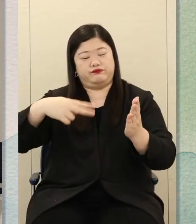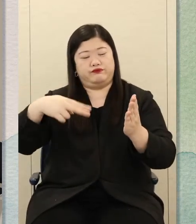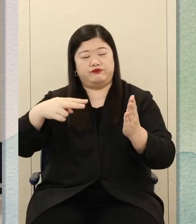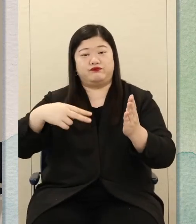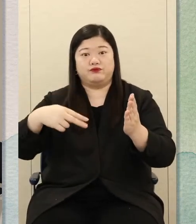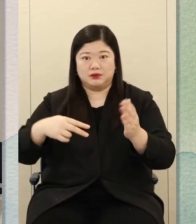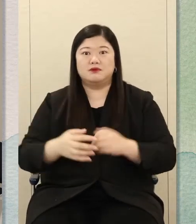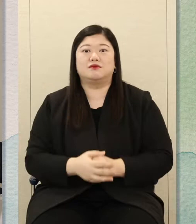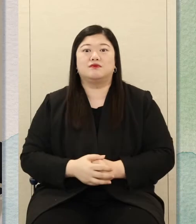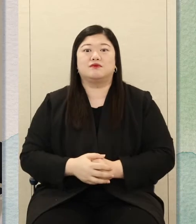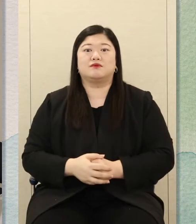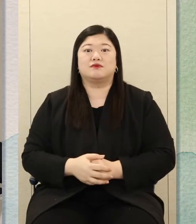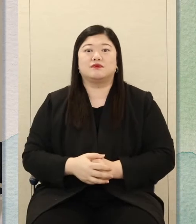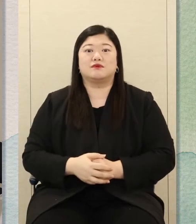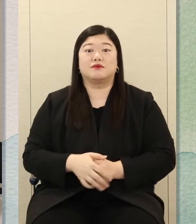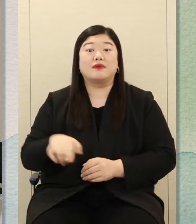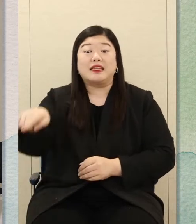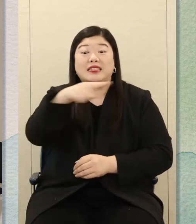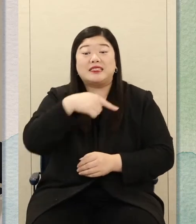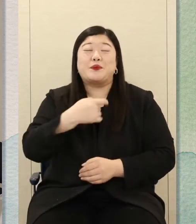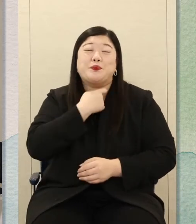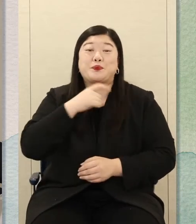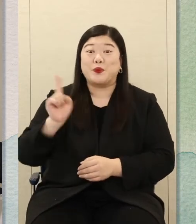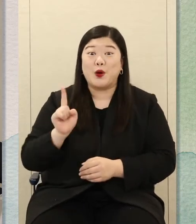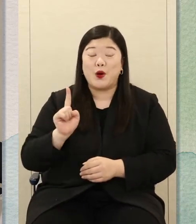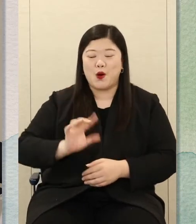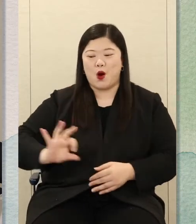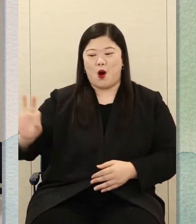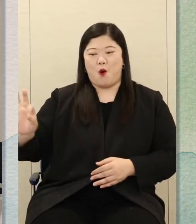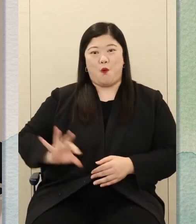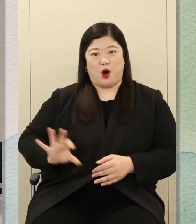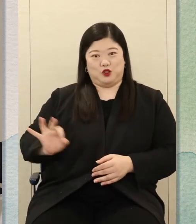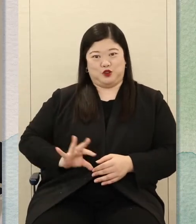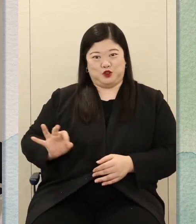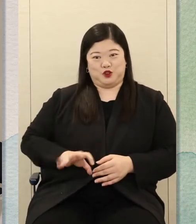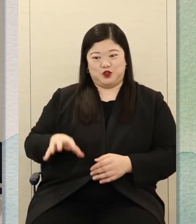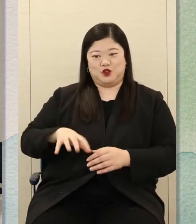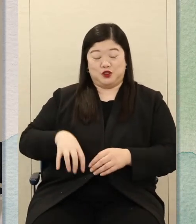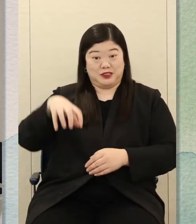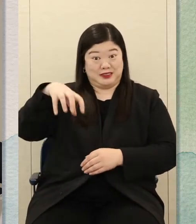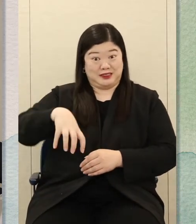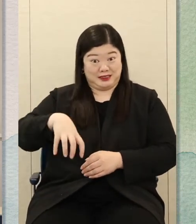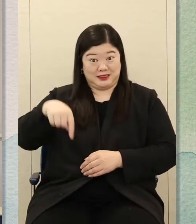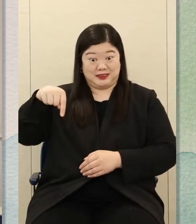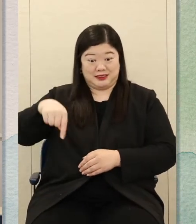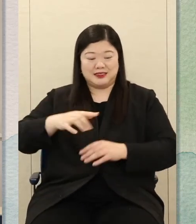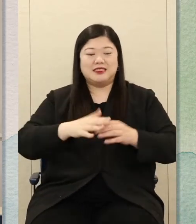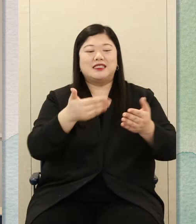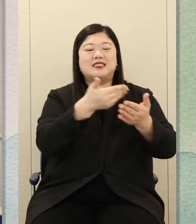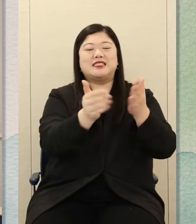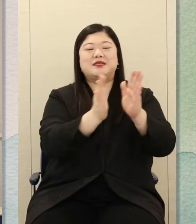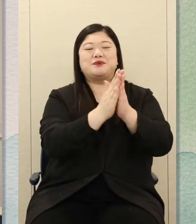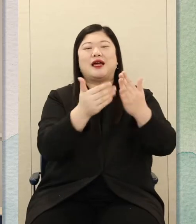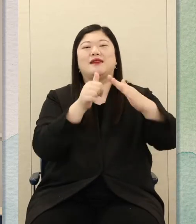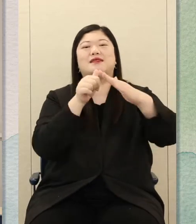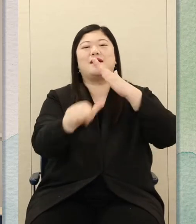목표 원주를 그림책 도시 볼로냐 같은 동양의 볼로냐 같은 그림책 도시로 만들어 가겠다. 그래서